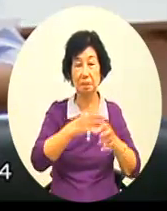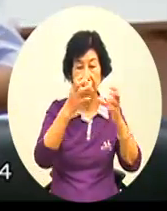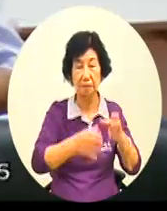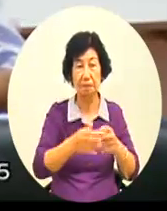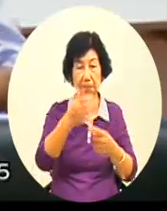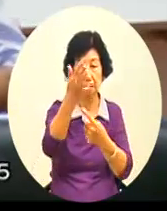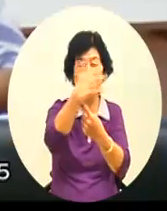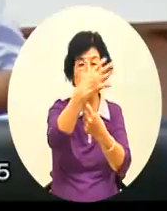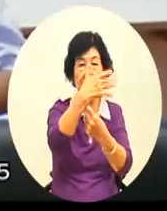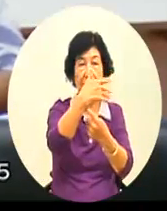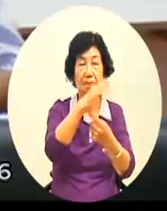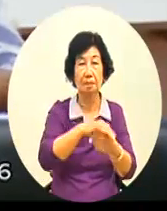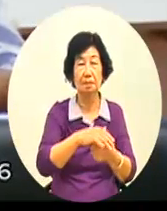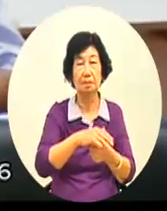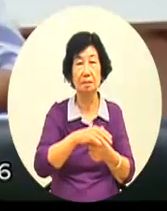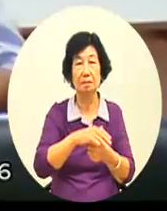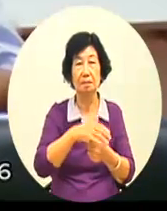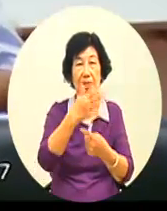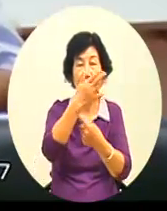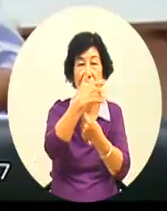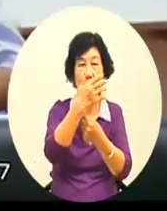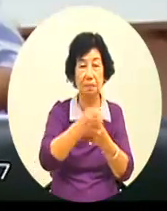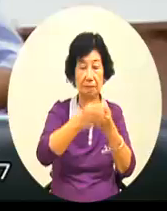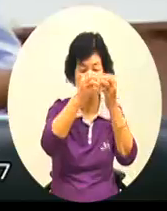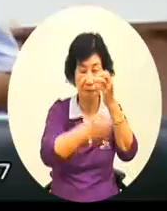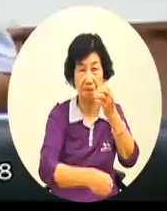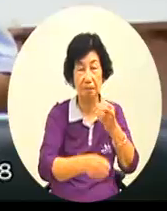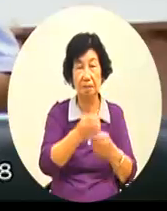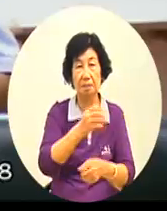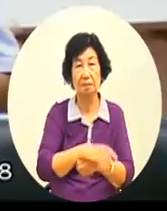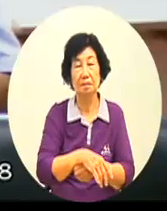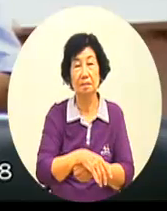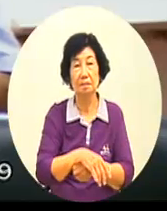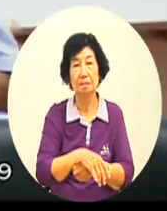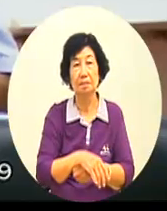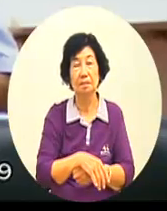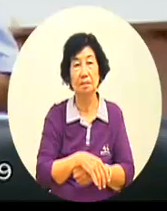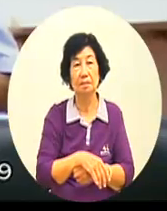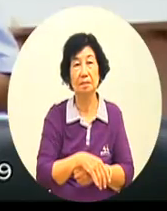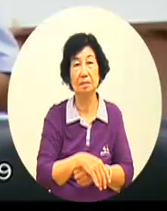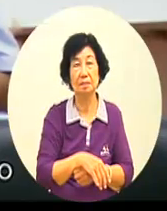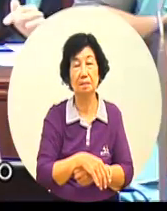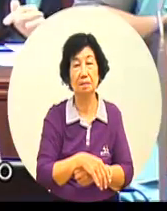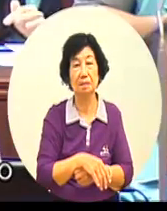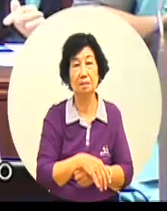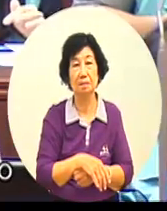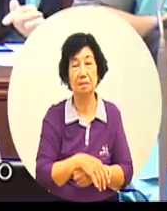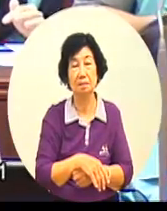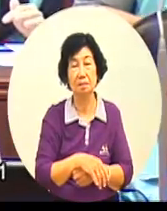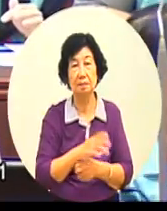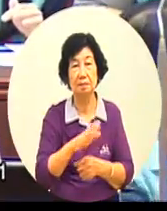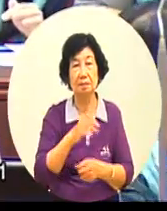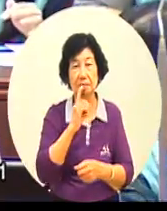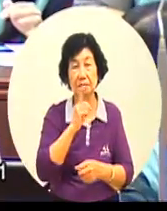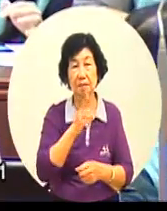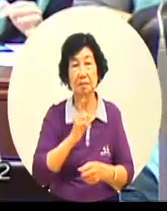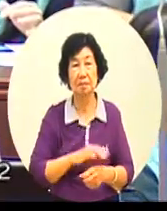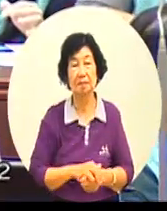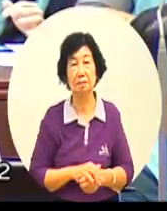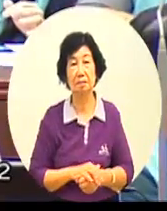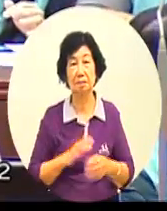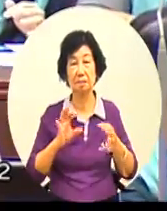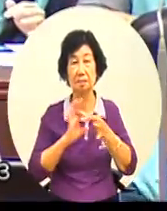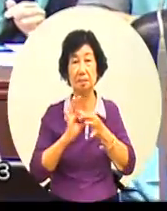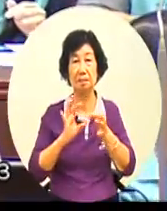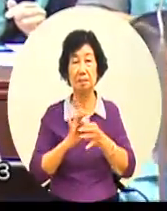少钱？旗子啊？ 答复一下吧。 讲错没有关系了，讲错没有关系了。 那个关